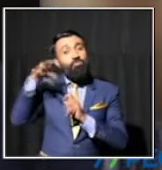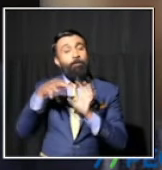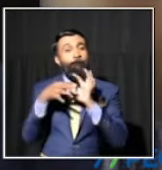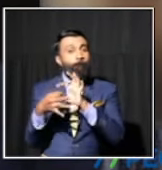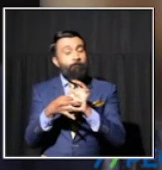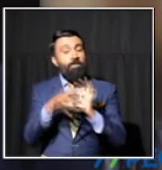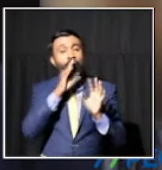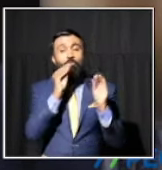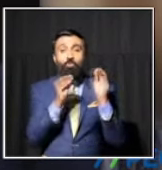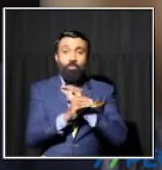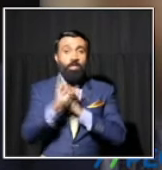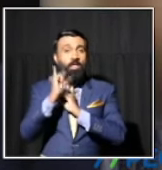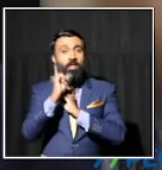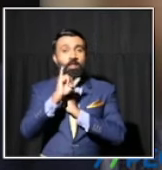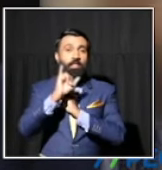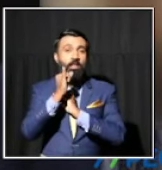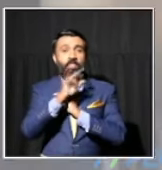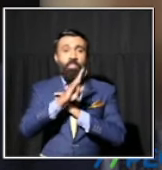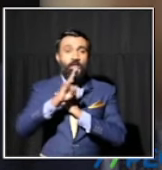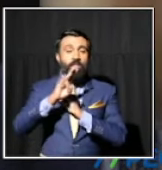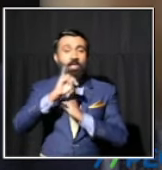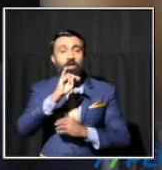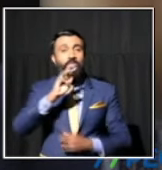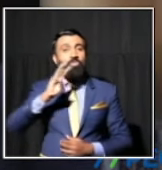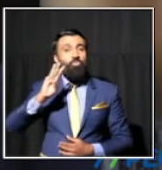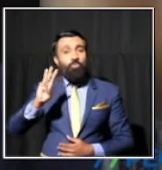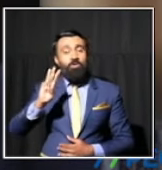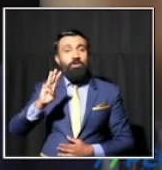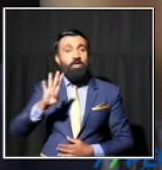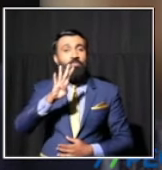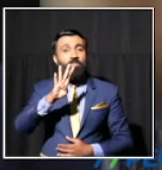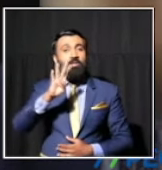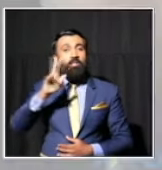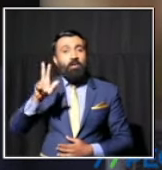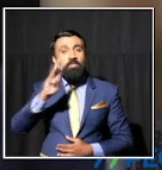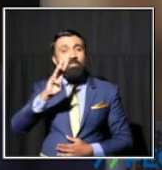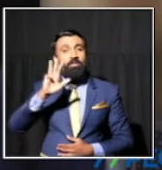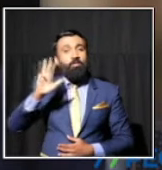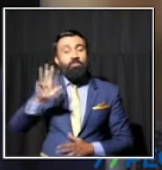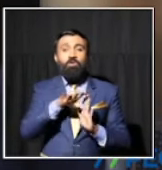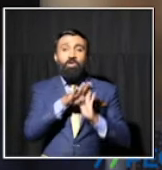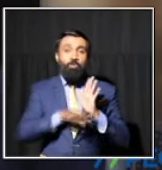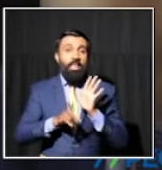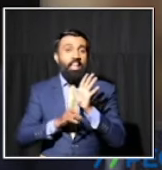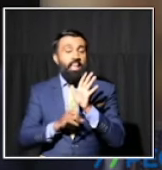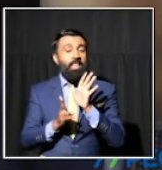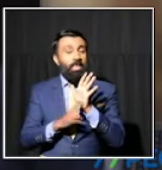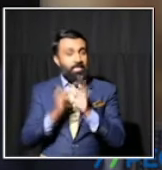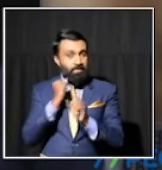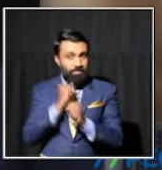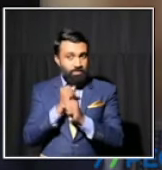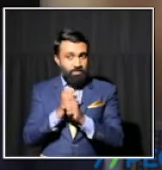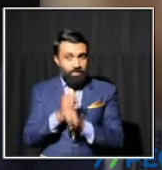රුපියල් 60කට රුපියල් 62කට 63කට ගන්න එක තමයි රුපියල් 48 49 දක්වා අඩු වෙන්නේ. LNG ත් වෙනවා ගරු මුලස්සනේ මන්ත්‍රීතුමනි